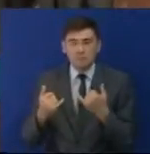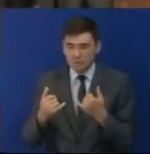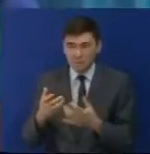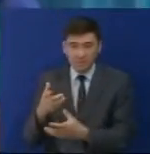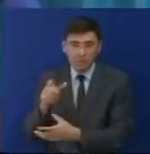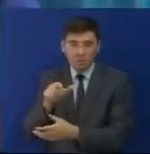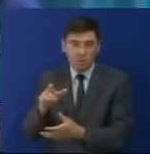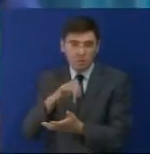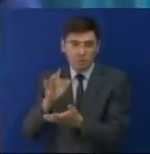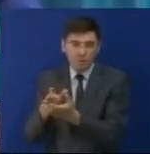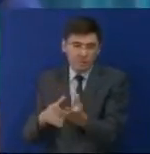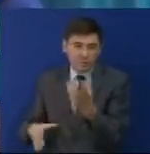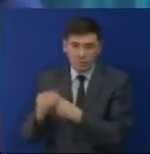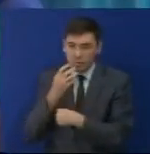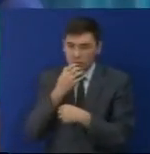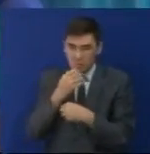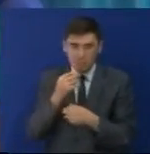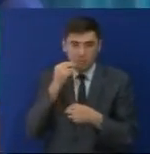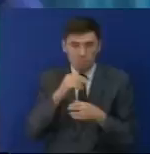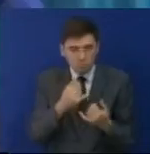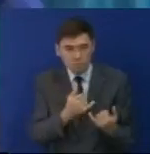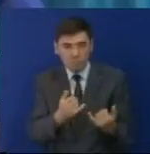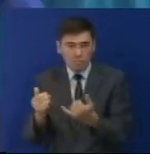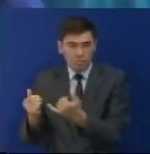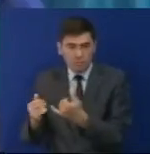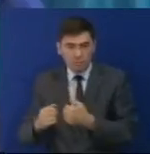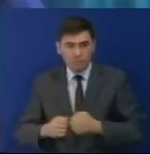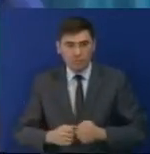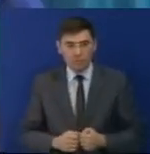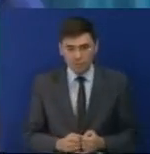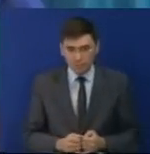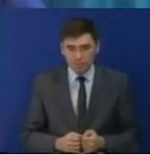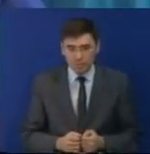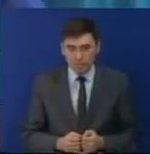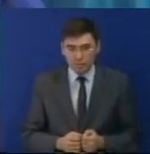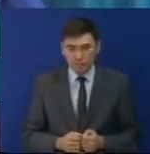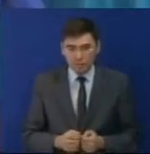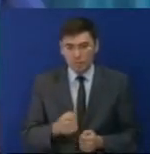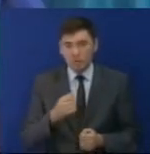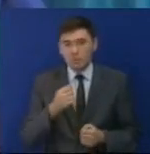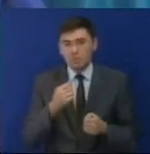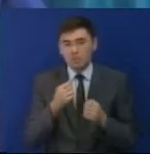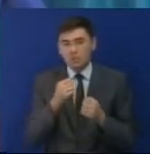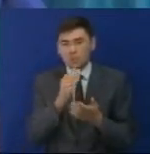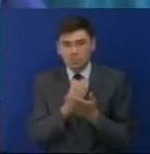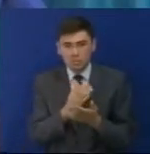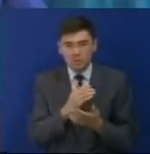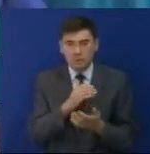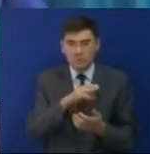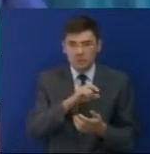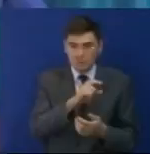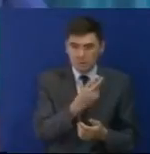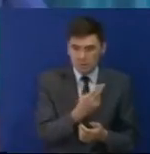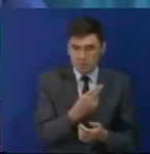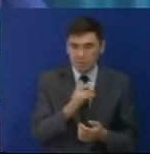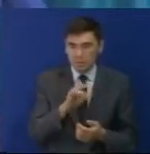алады. Мекемеде 3 қазандық бар. 100 гекакалорийден жоғары. Оның біреуі осы ТЭЦ, екіншісі ЕРК-1, үшіншісі